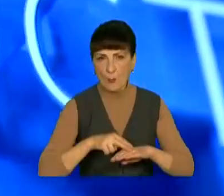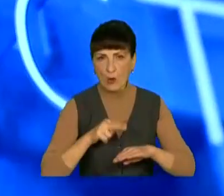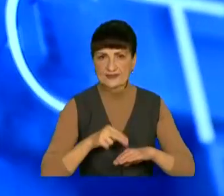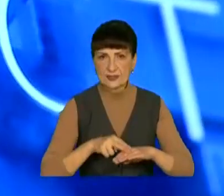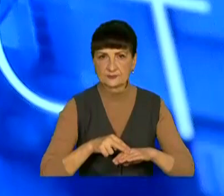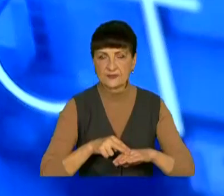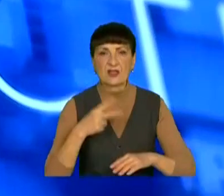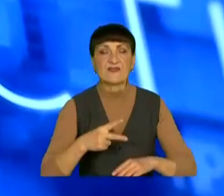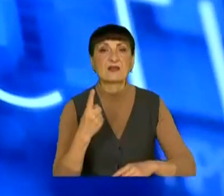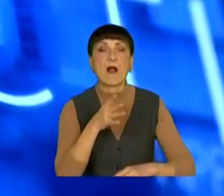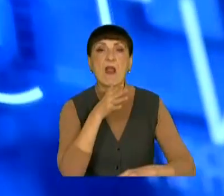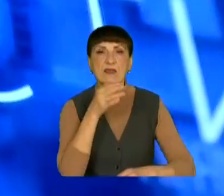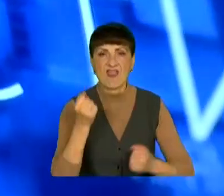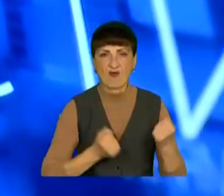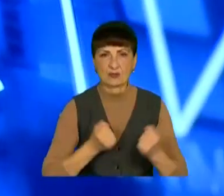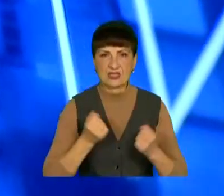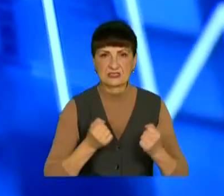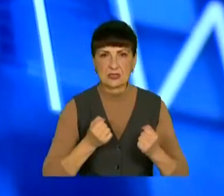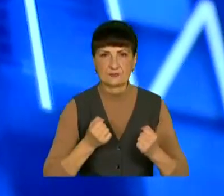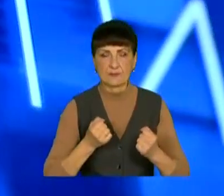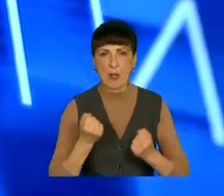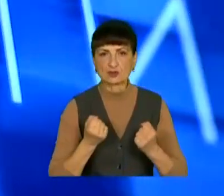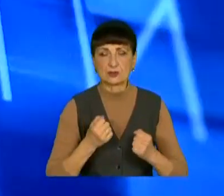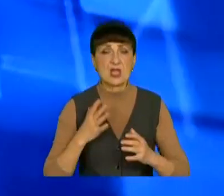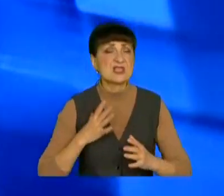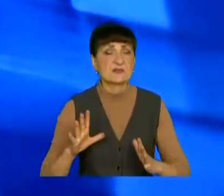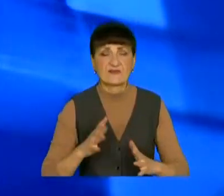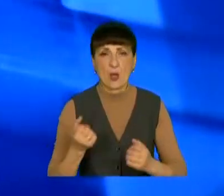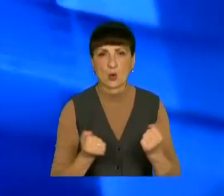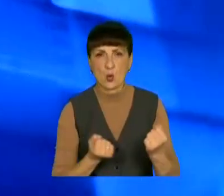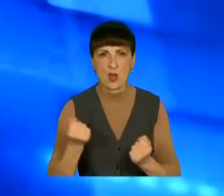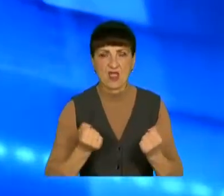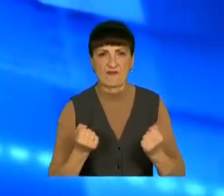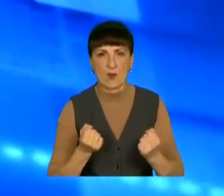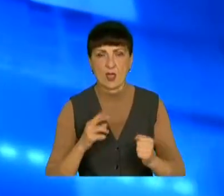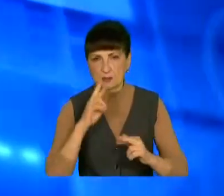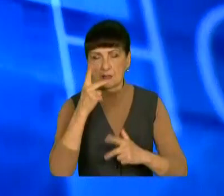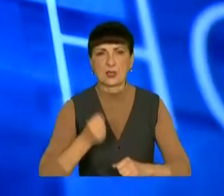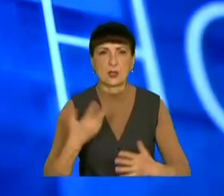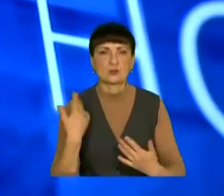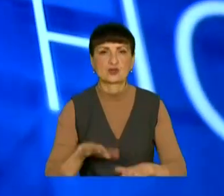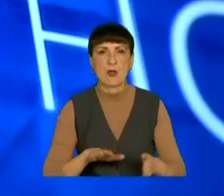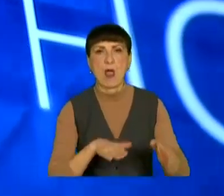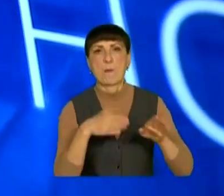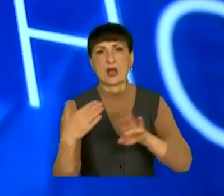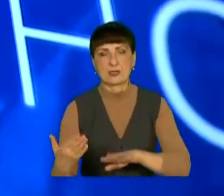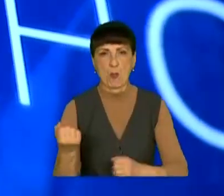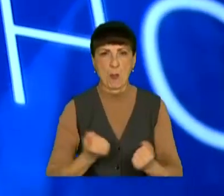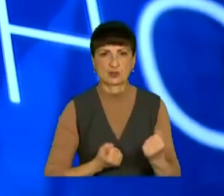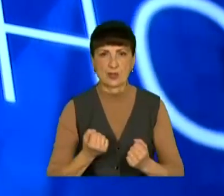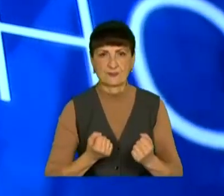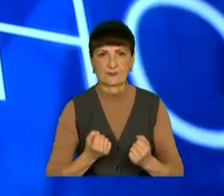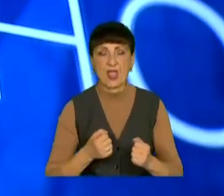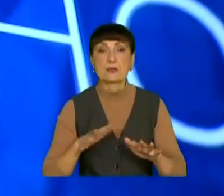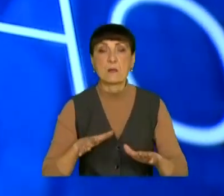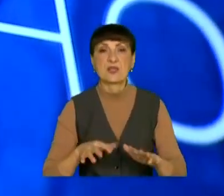полиции, 21-летний водитель Toyota Camry не справился с рулевым управлением и допустил опрокидывание автомашины. На